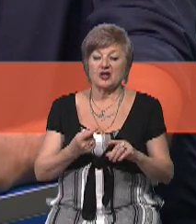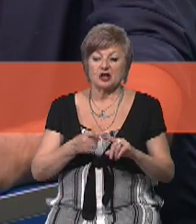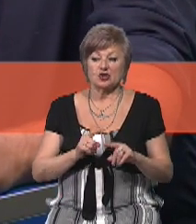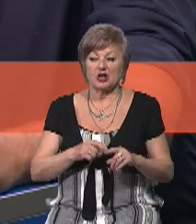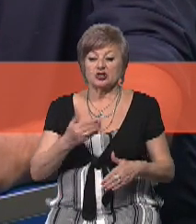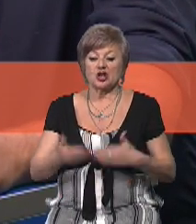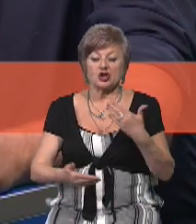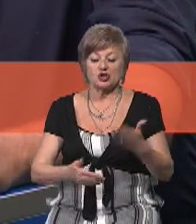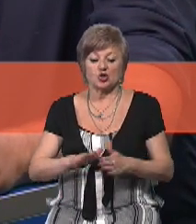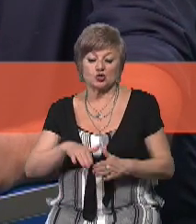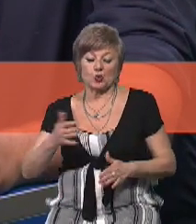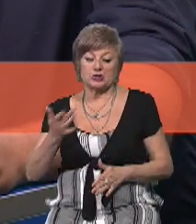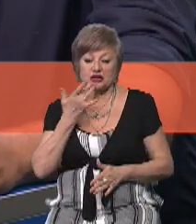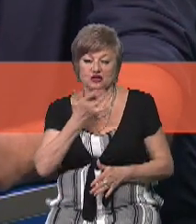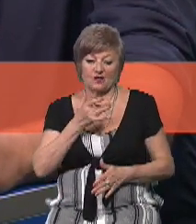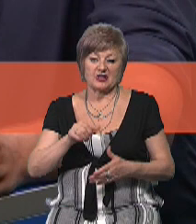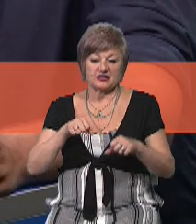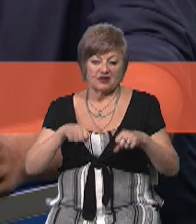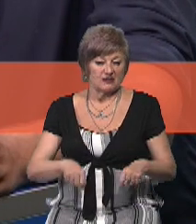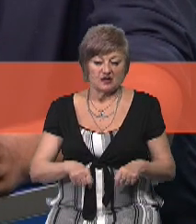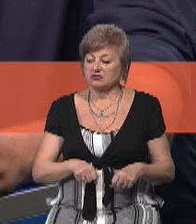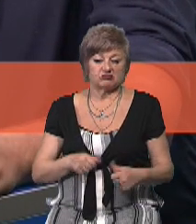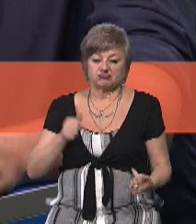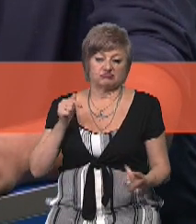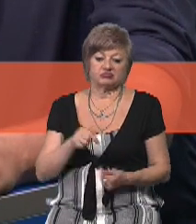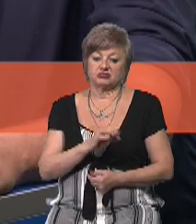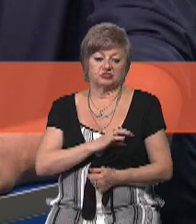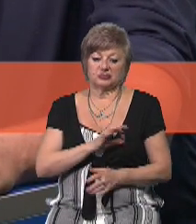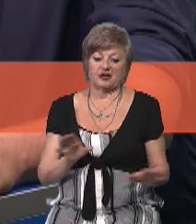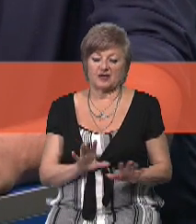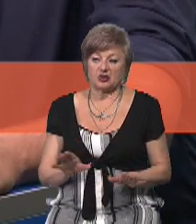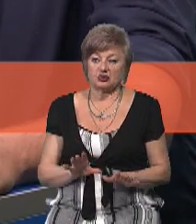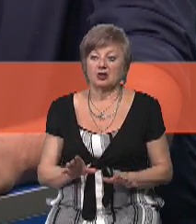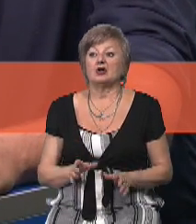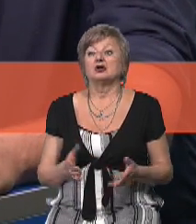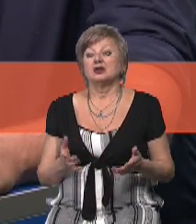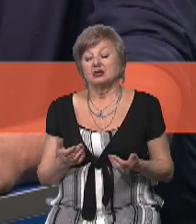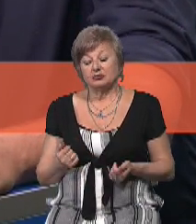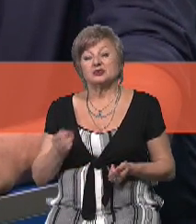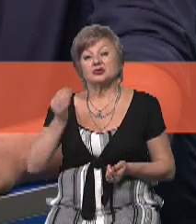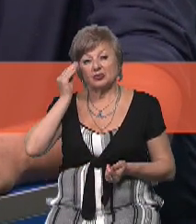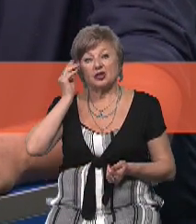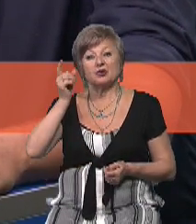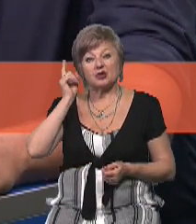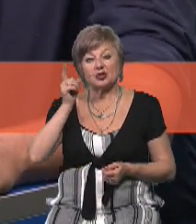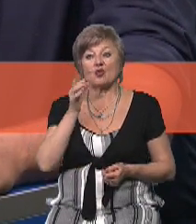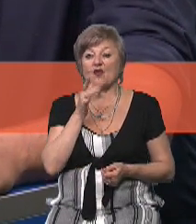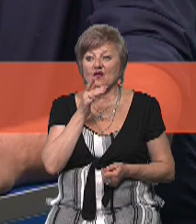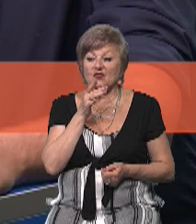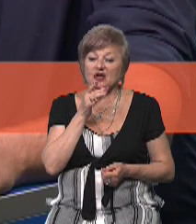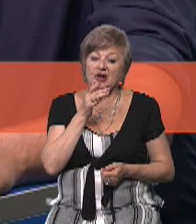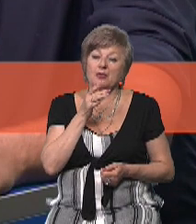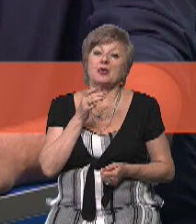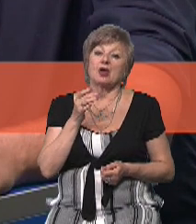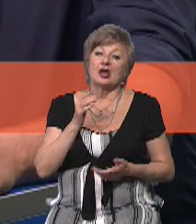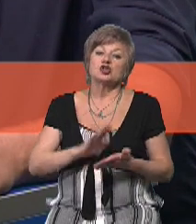боку радянської влади та радянських військ був невиправданий по факту? З точки зору тогочасної ситуації і